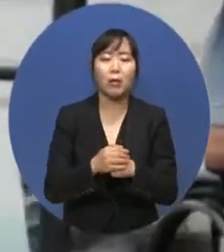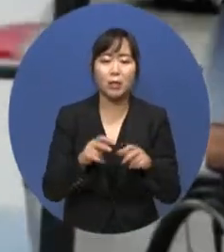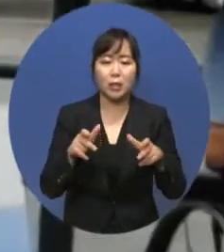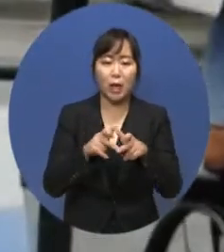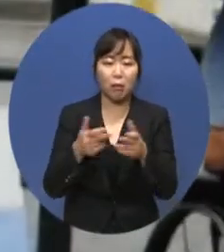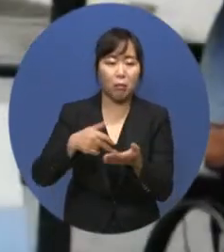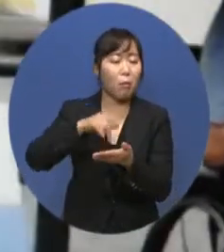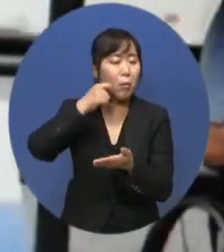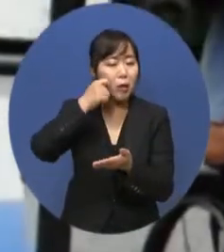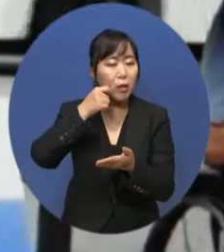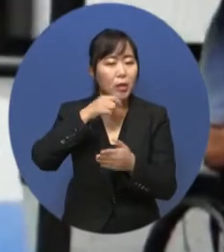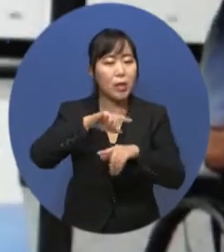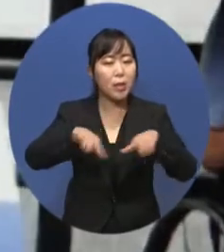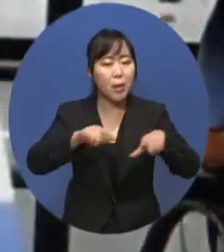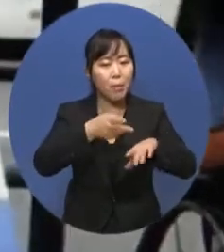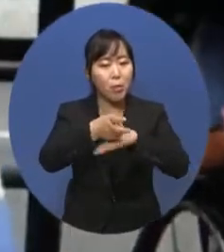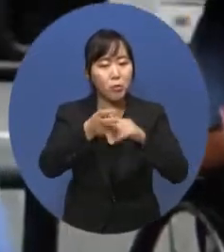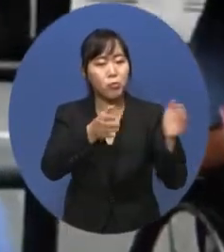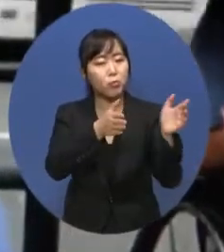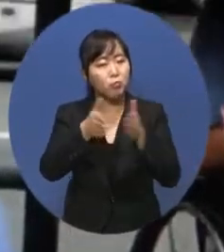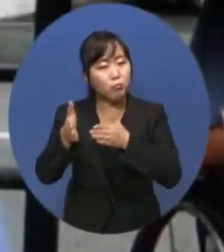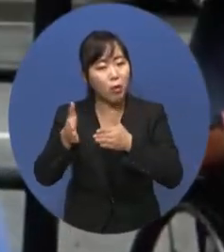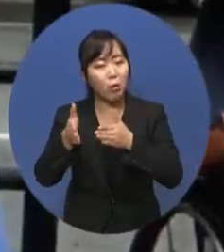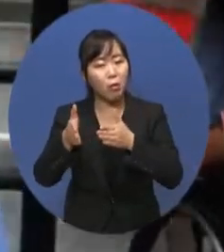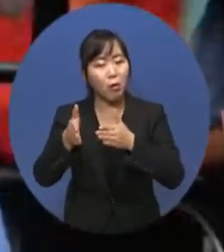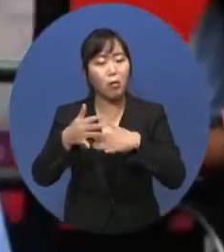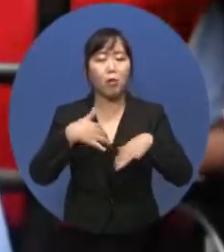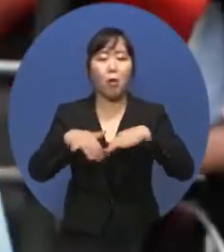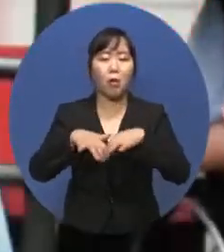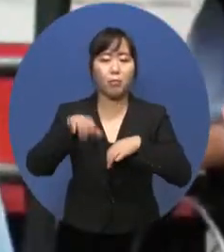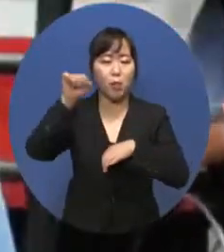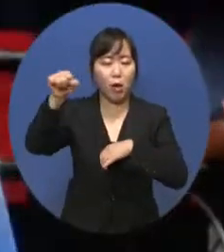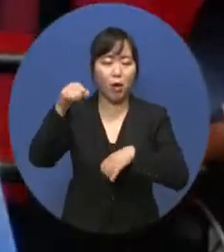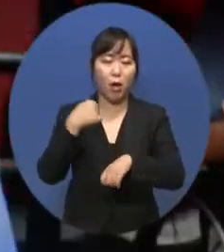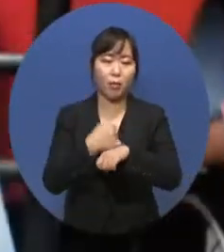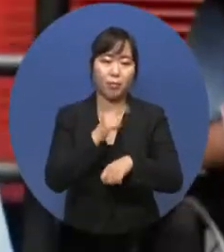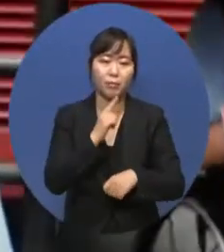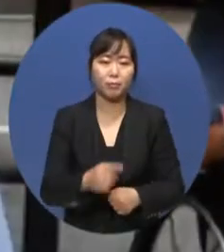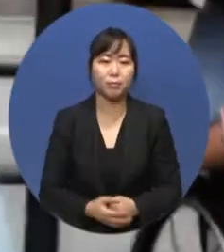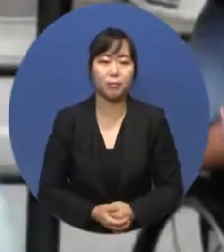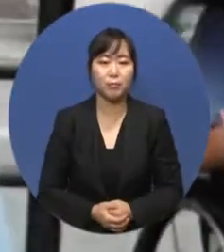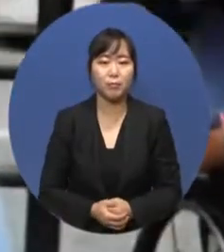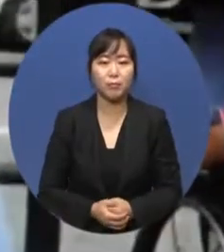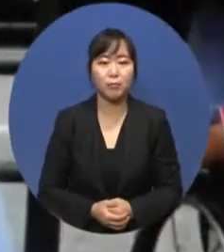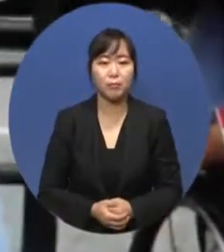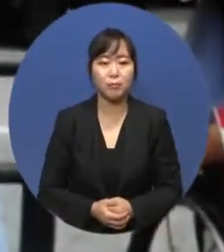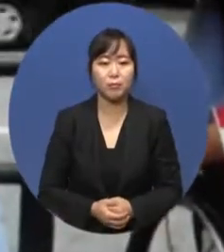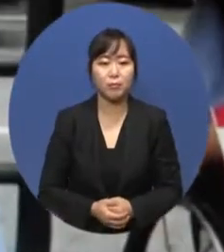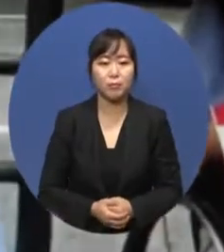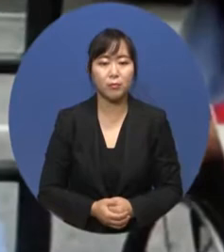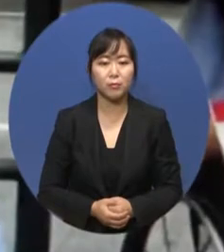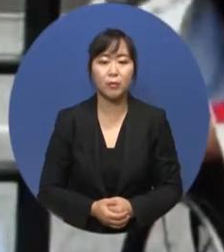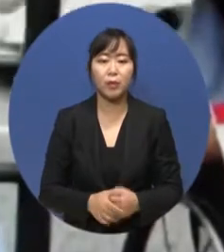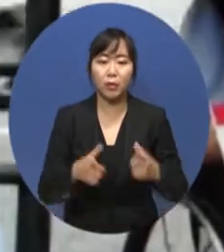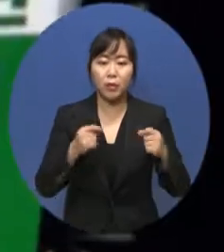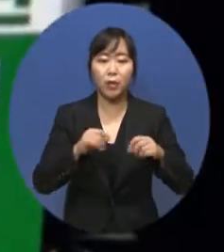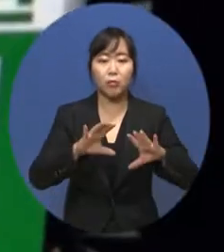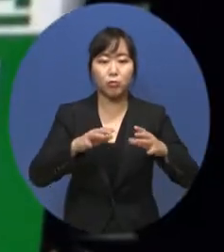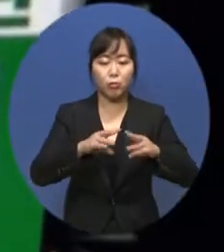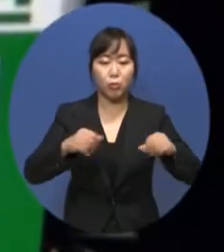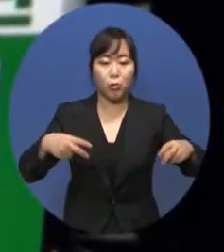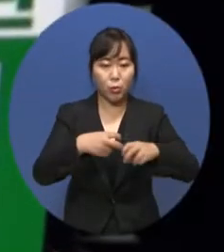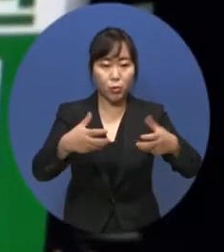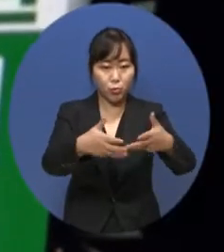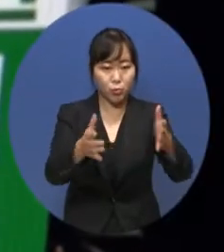없는 일반 버스 도입을 마련해 거리에 나섰다고 장애인들은 전했습니다. 전장애는